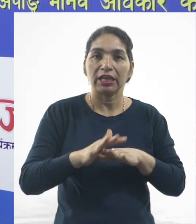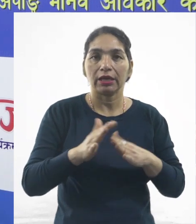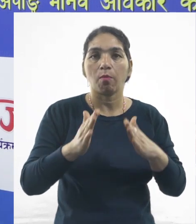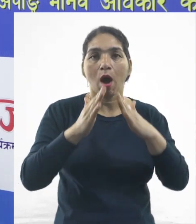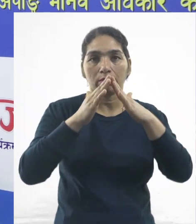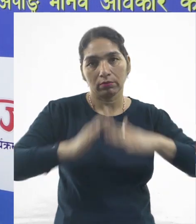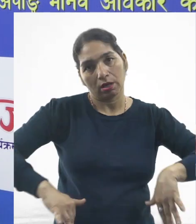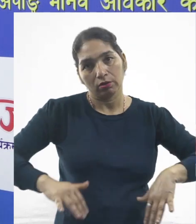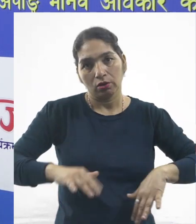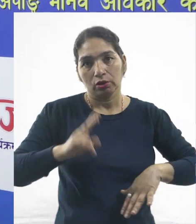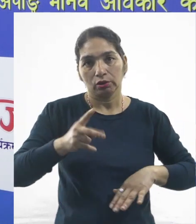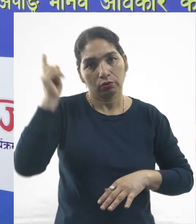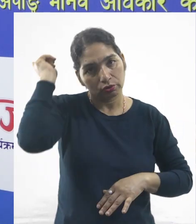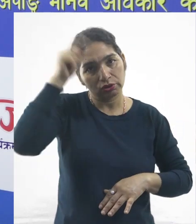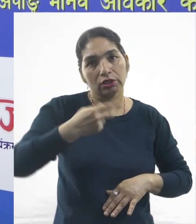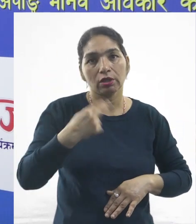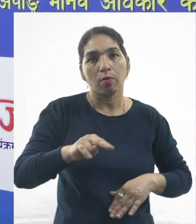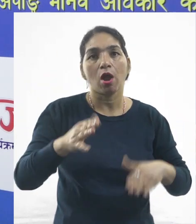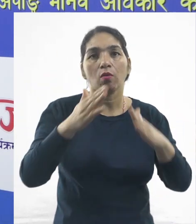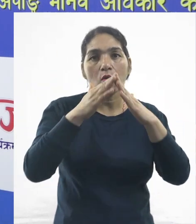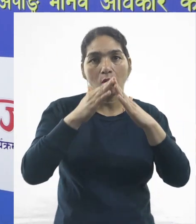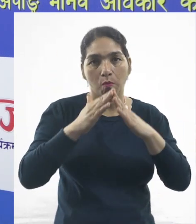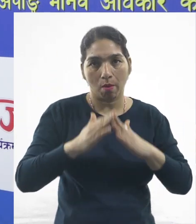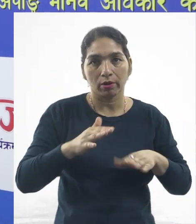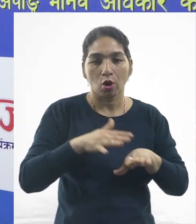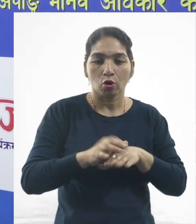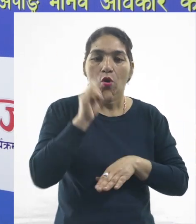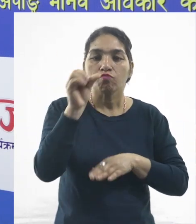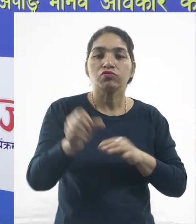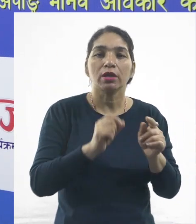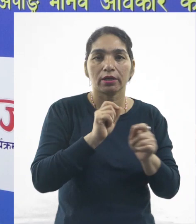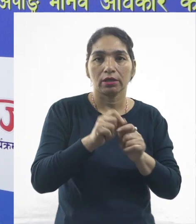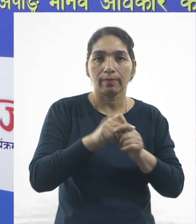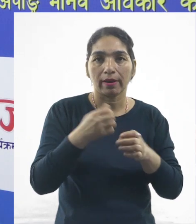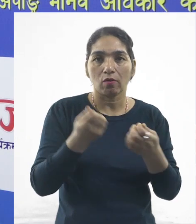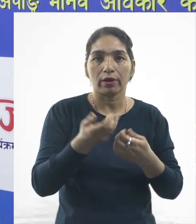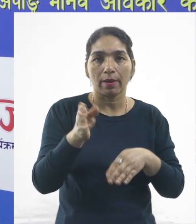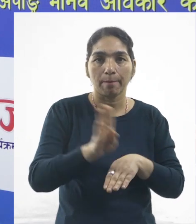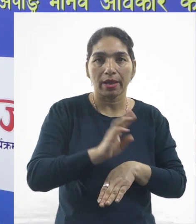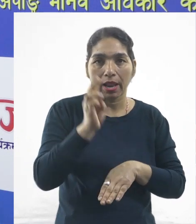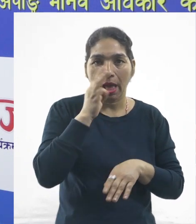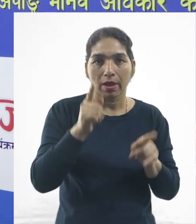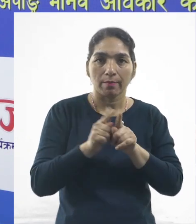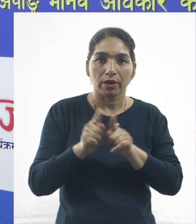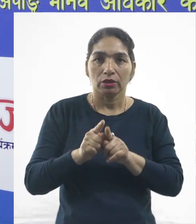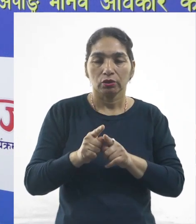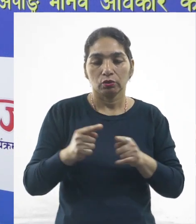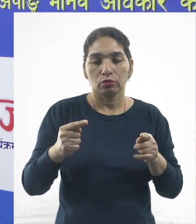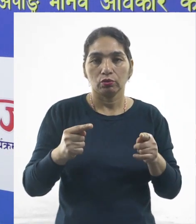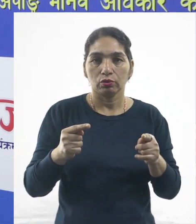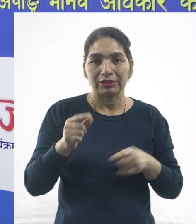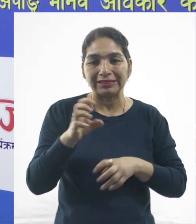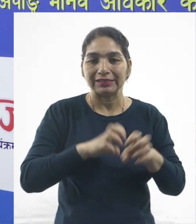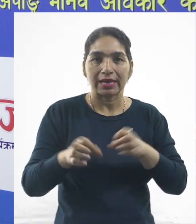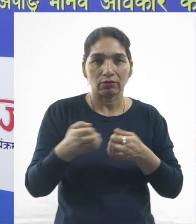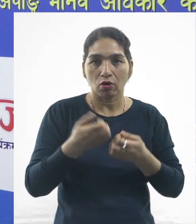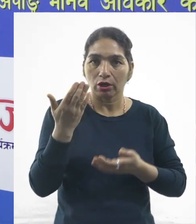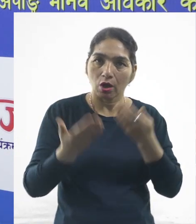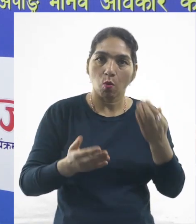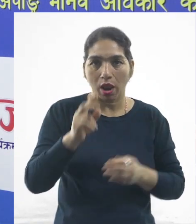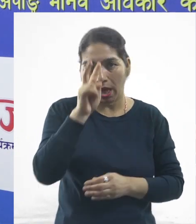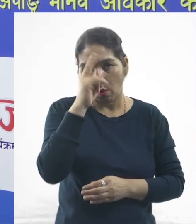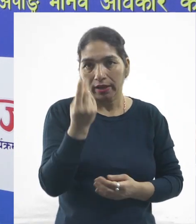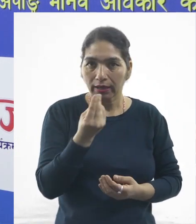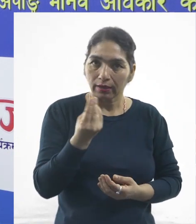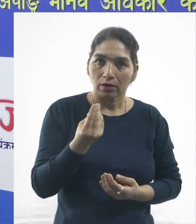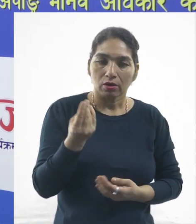तर त्यो क्षति भएको भवनहरू जुन पुनर्निर्माण हुँदाखेरि पनि जुन त्यो डिजाइन गर्नेले होला या कसैले होला